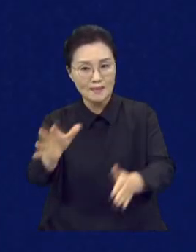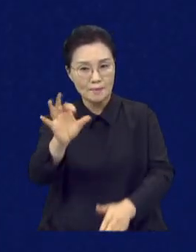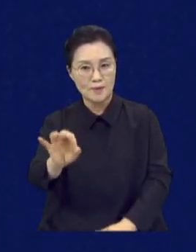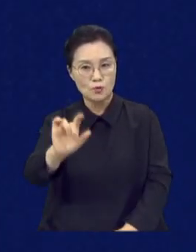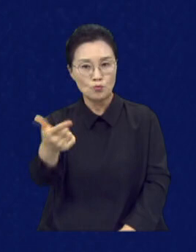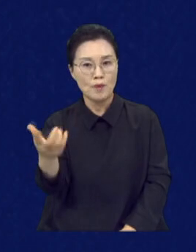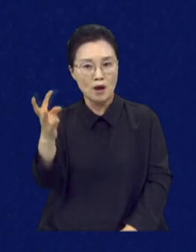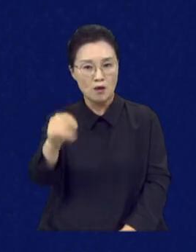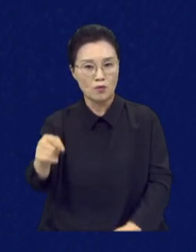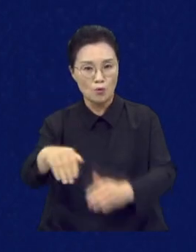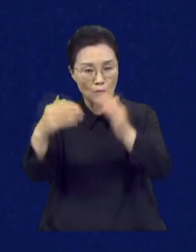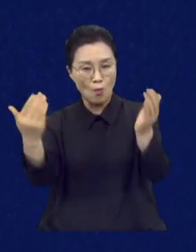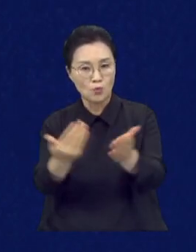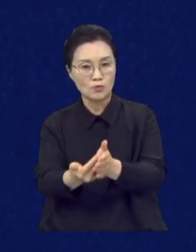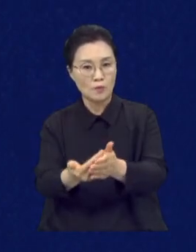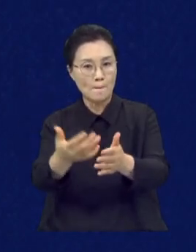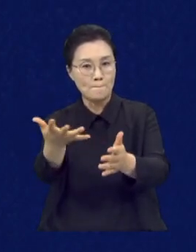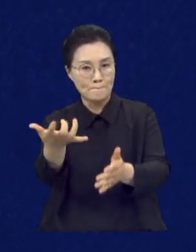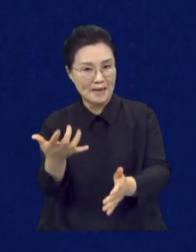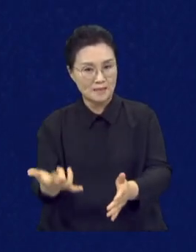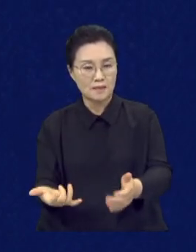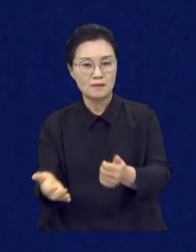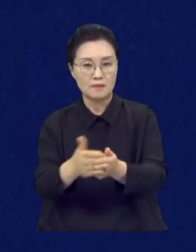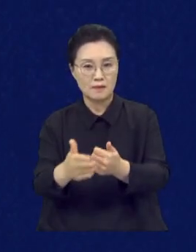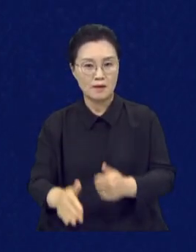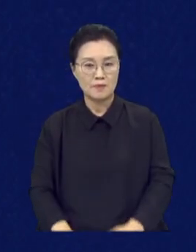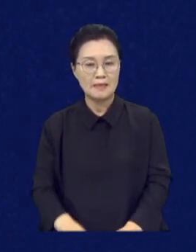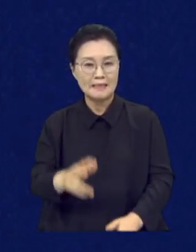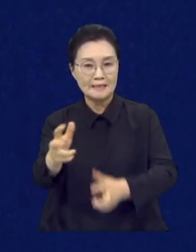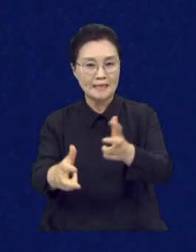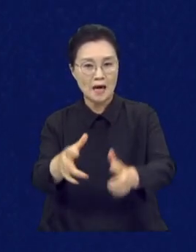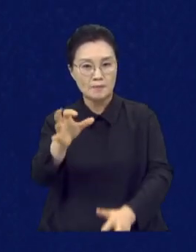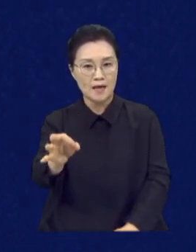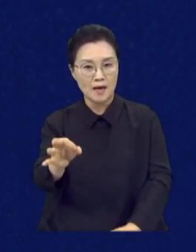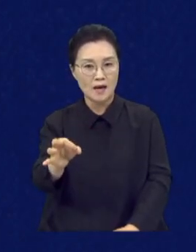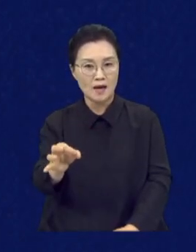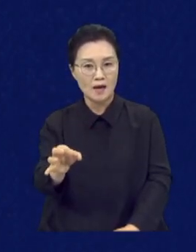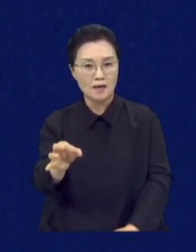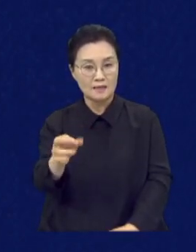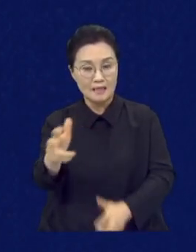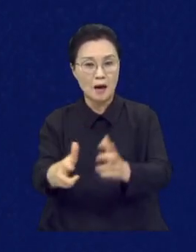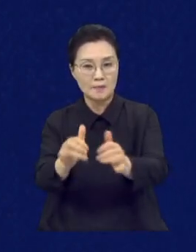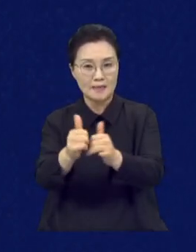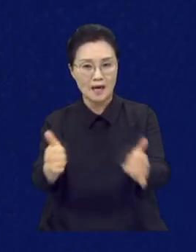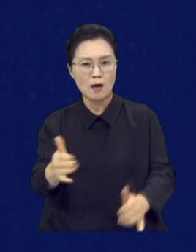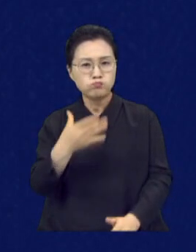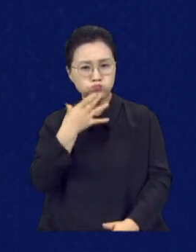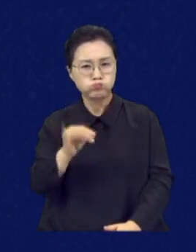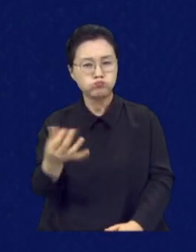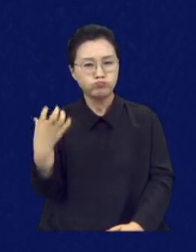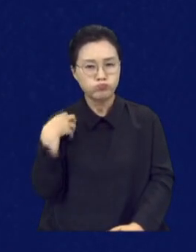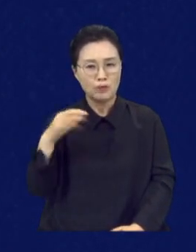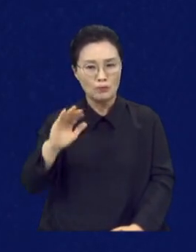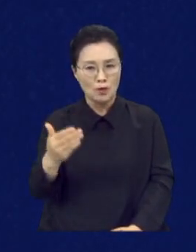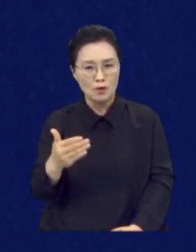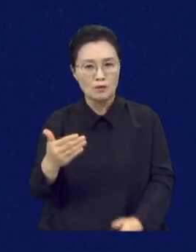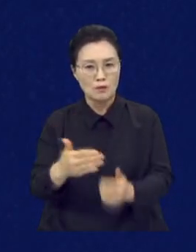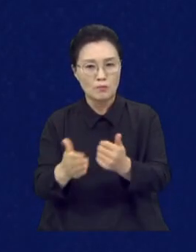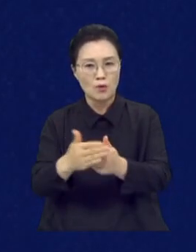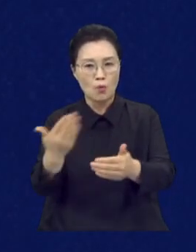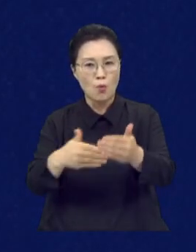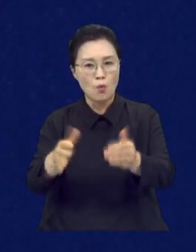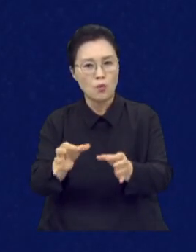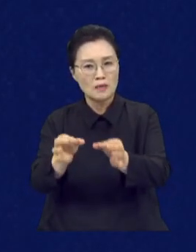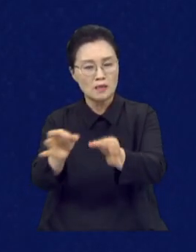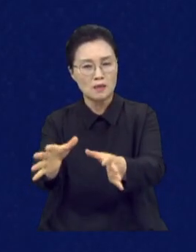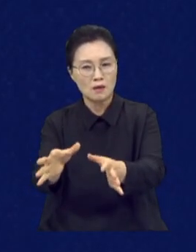도로 확장비 600억원이 모두 빠졌기 때문인데 사업자가 당연히 부담해야 하는만큼 공공기여라는 이름을